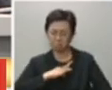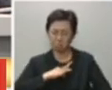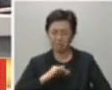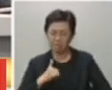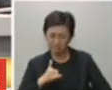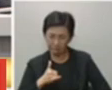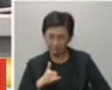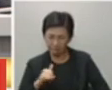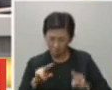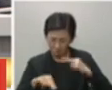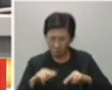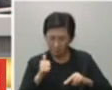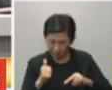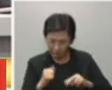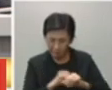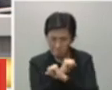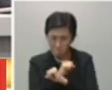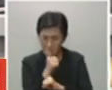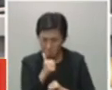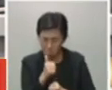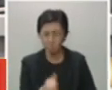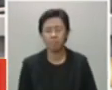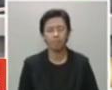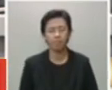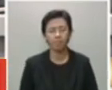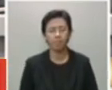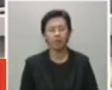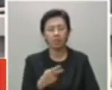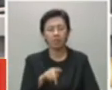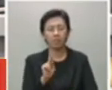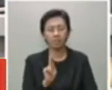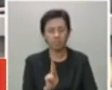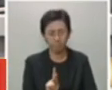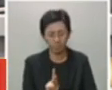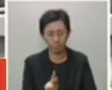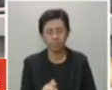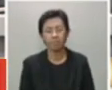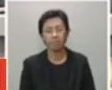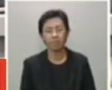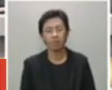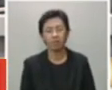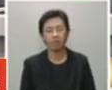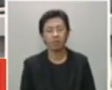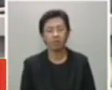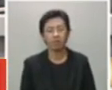ท่านจะรักษาให้เขาท่านประธานที่เคารพครับการปล้นปืนครั้ง